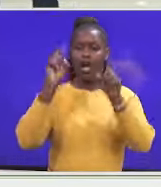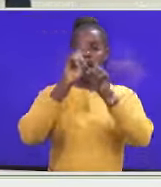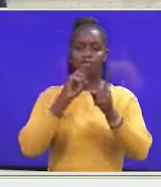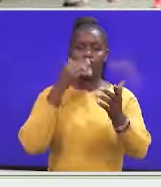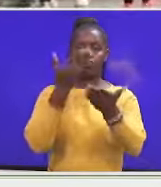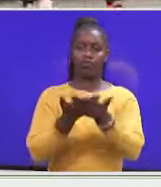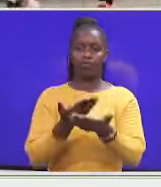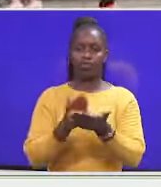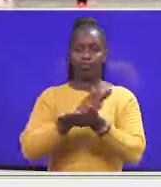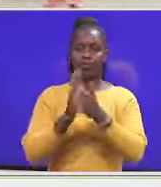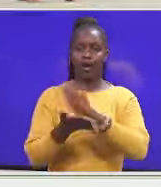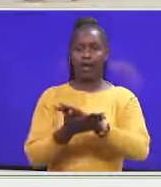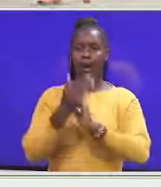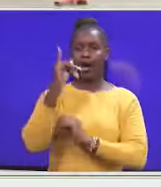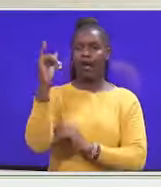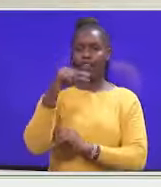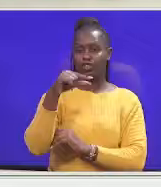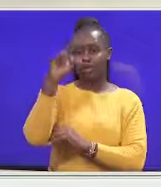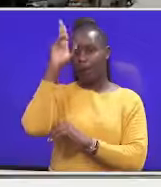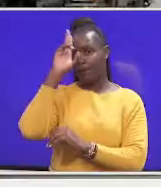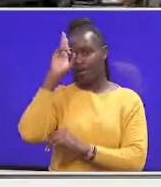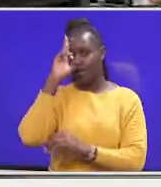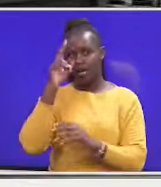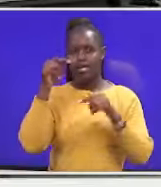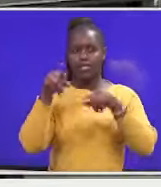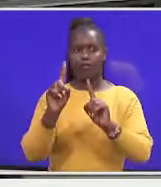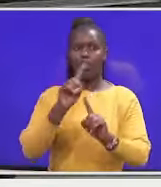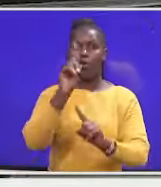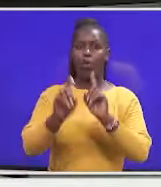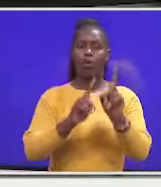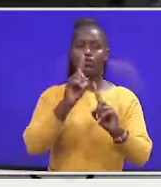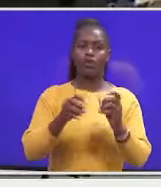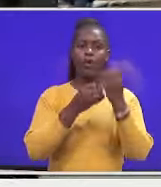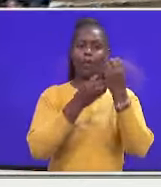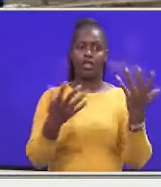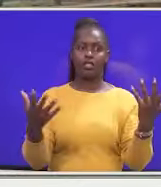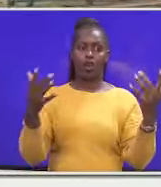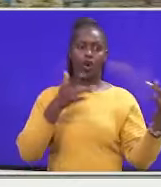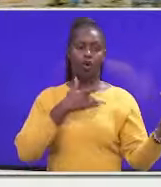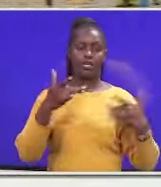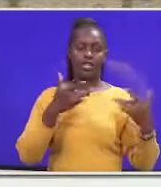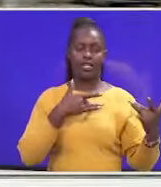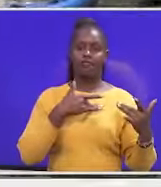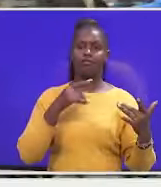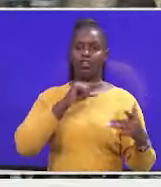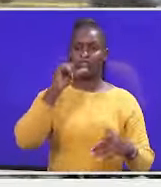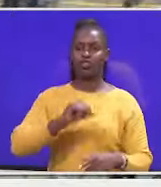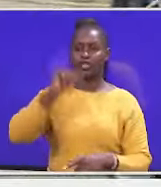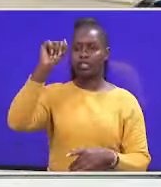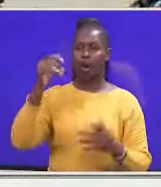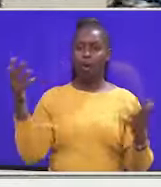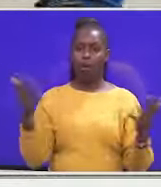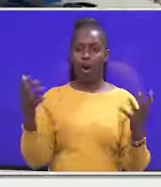Inspector General wa polisi alikabiliwa na maswali chungu nzima kuhusu maandamano ya Gen Z ambapo makumi ya vijana walifariki